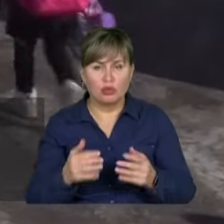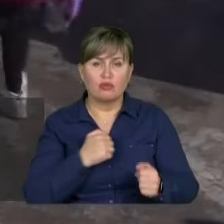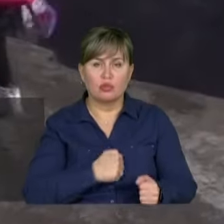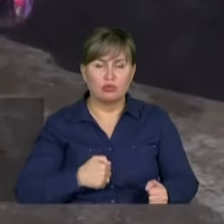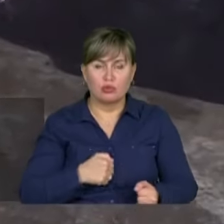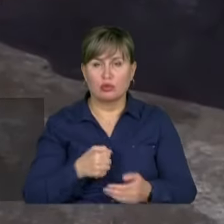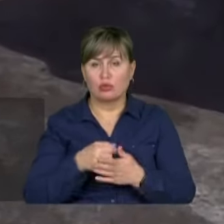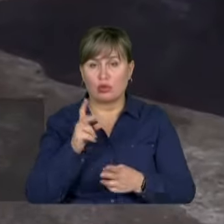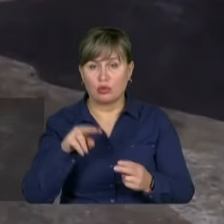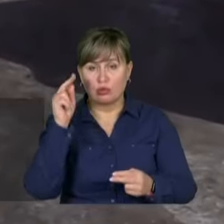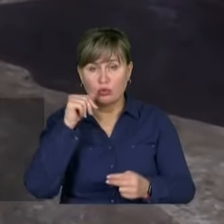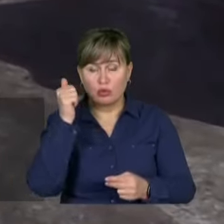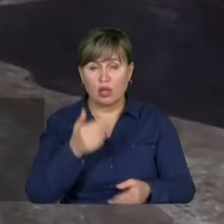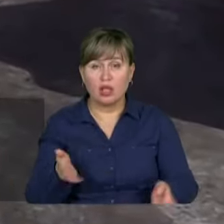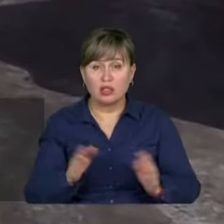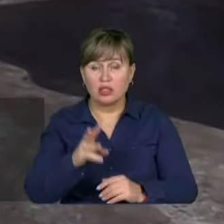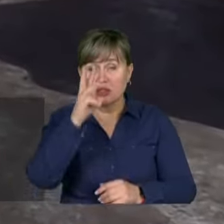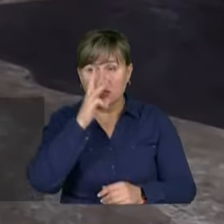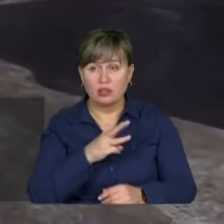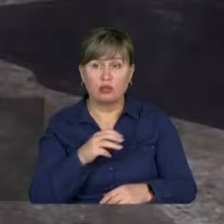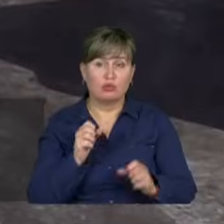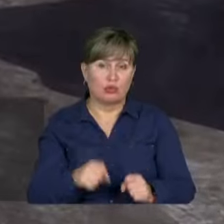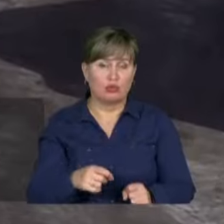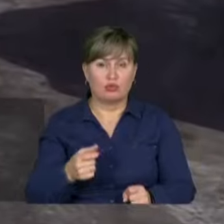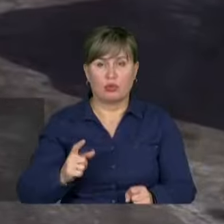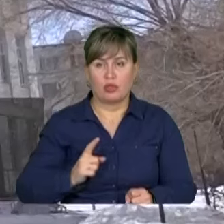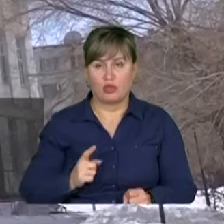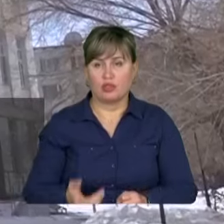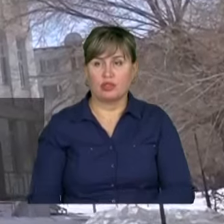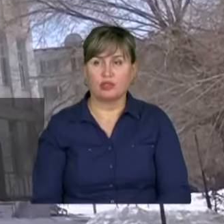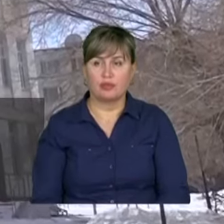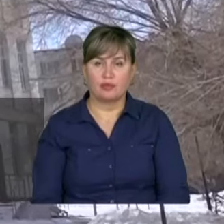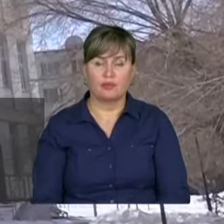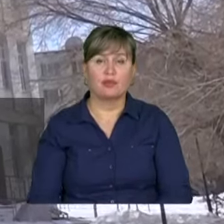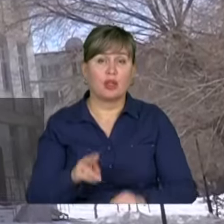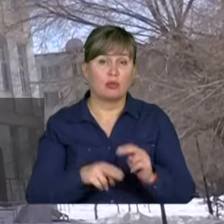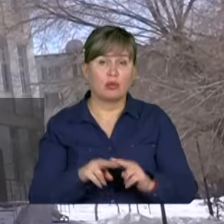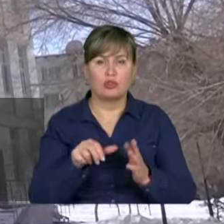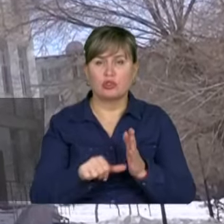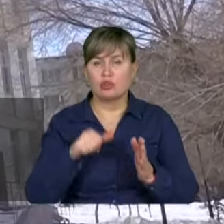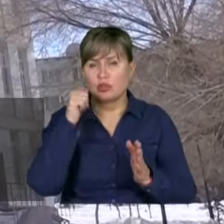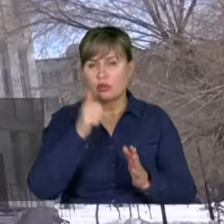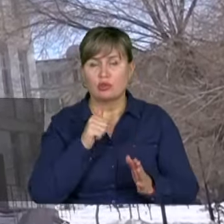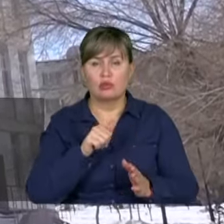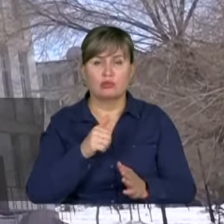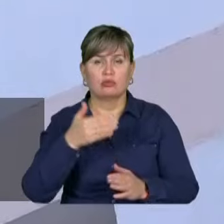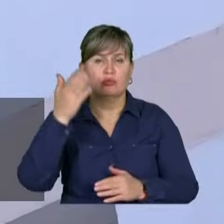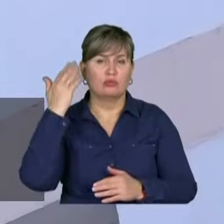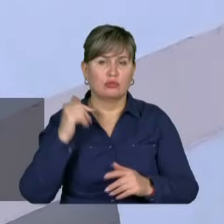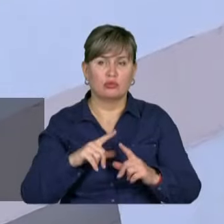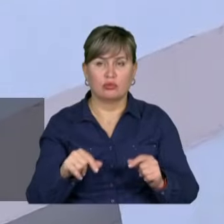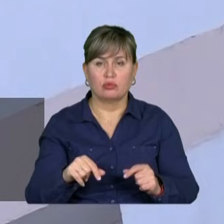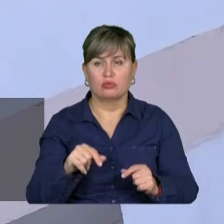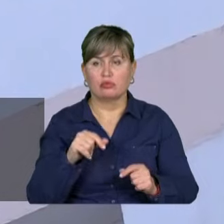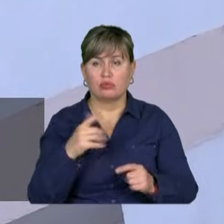как до конца учебного года осталось всего 3 месяца, можно было и подождать. Построенная в 60-е годы прошлого столетия школа в